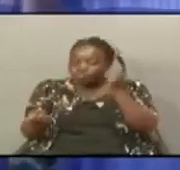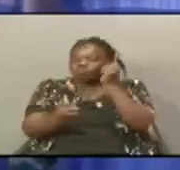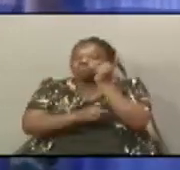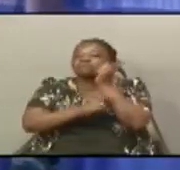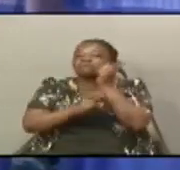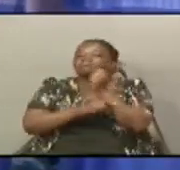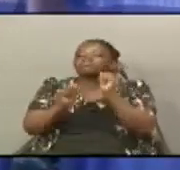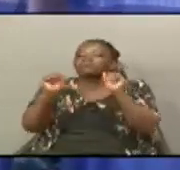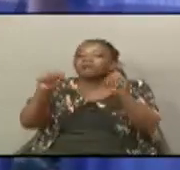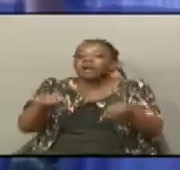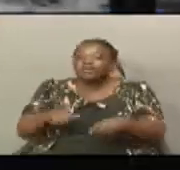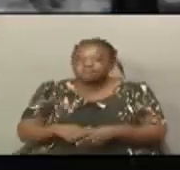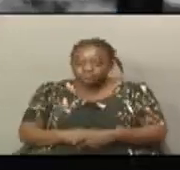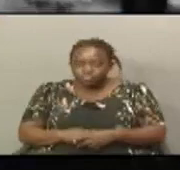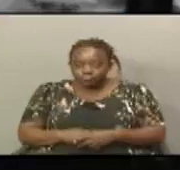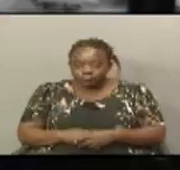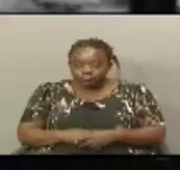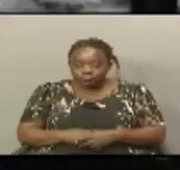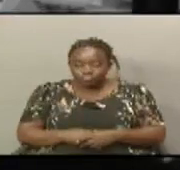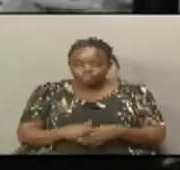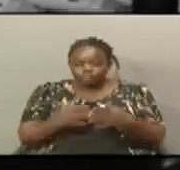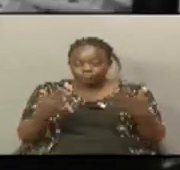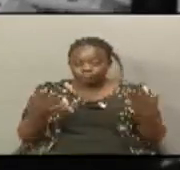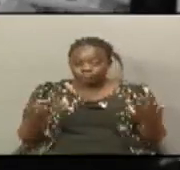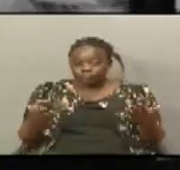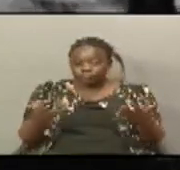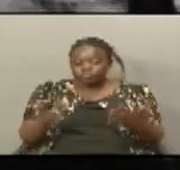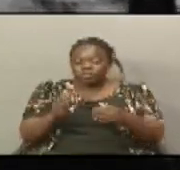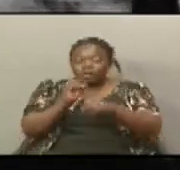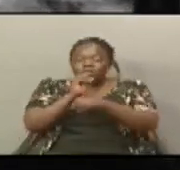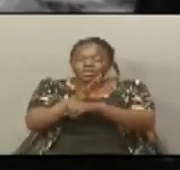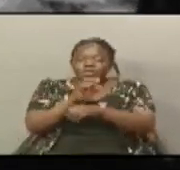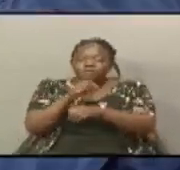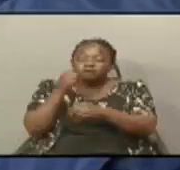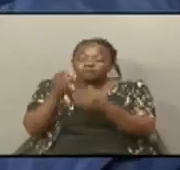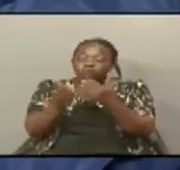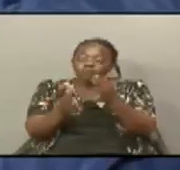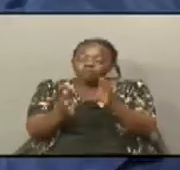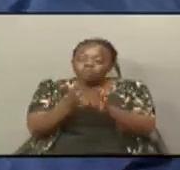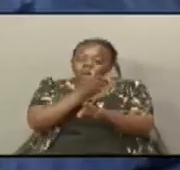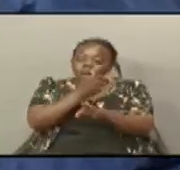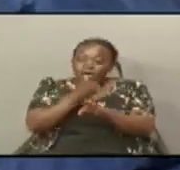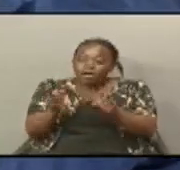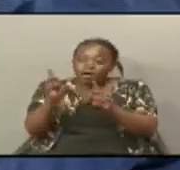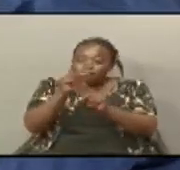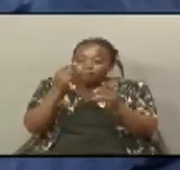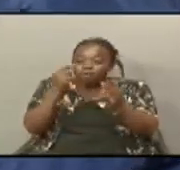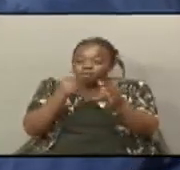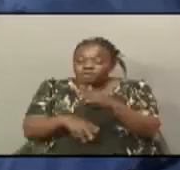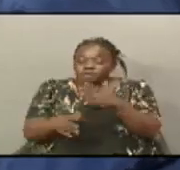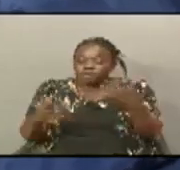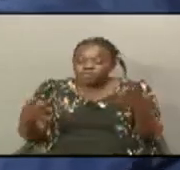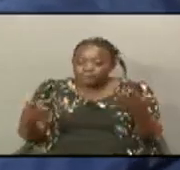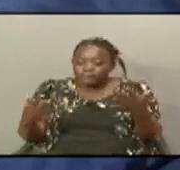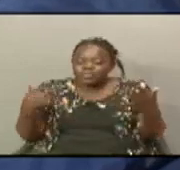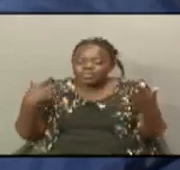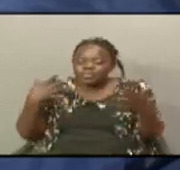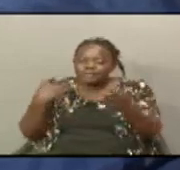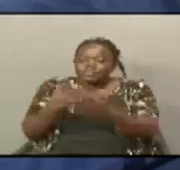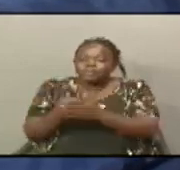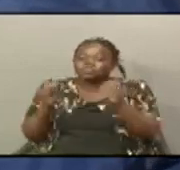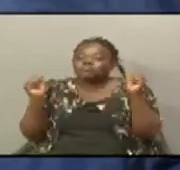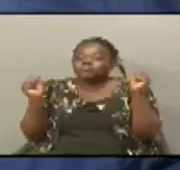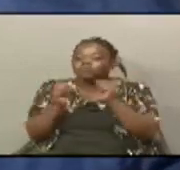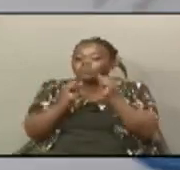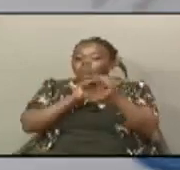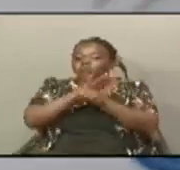agikole bukwakwa. Prosecutor Yakonde kansala omutendeki yakola ku kubudaabuda abantu ategeeza nti okuva omugolo wa COVID-19 lwe